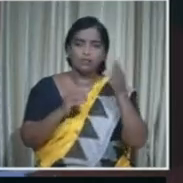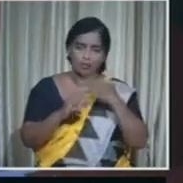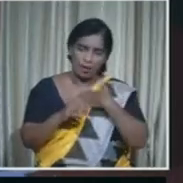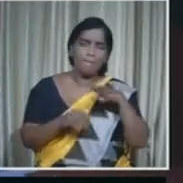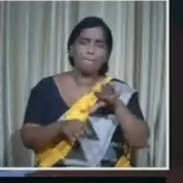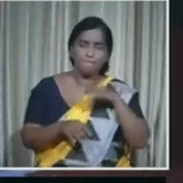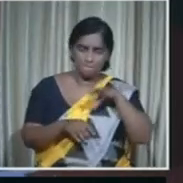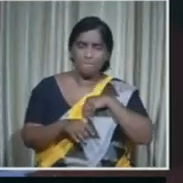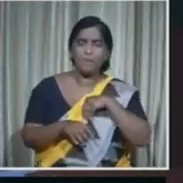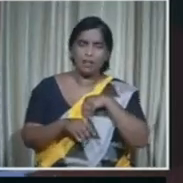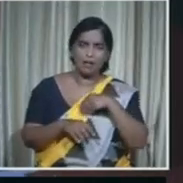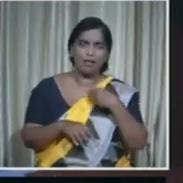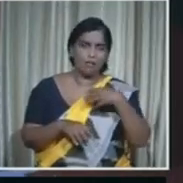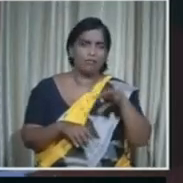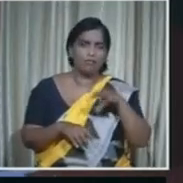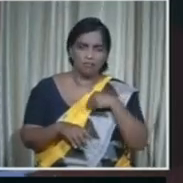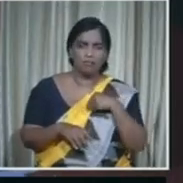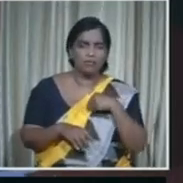ඕන.